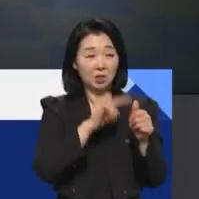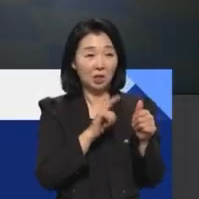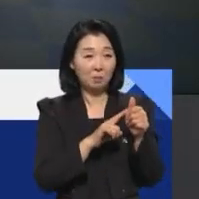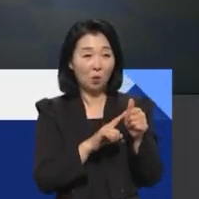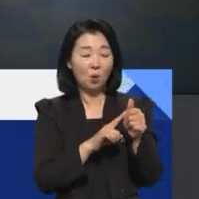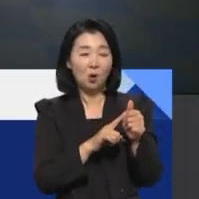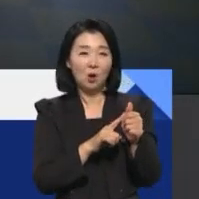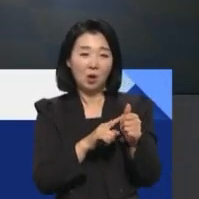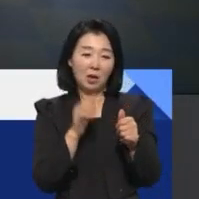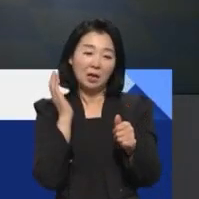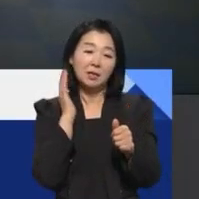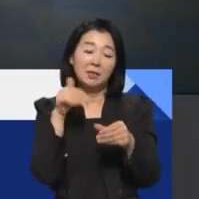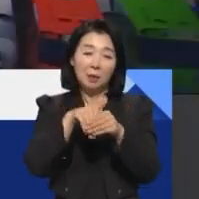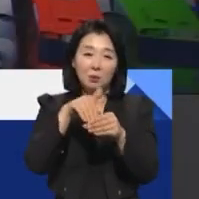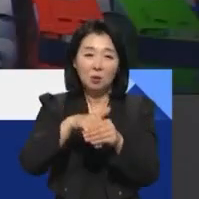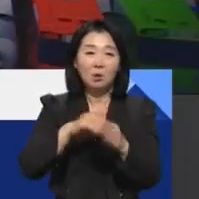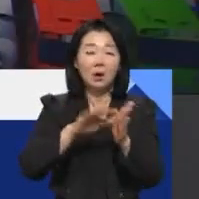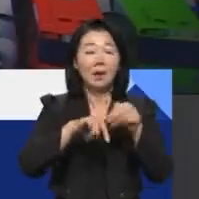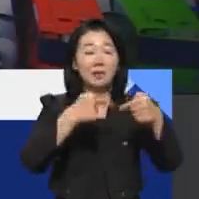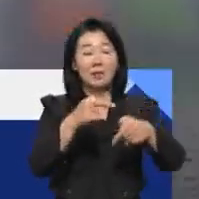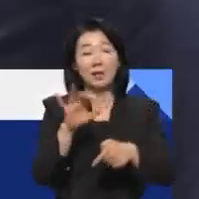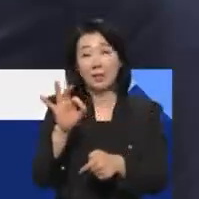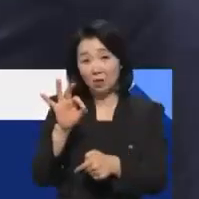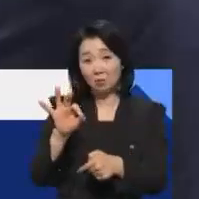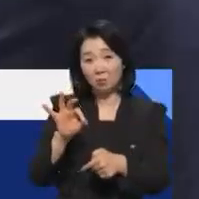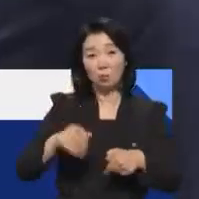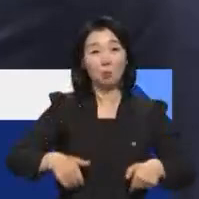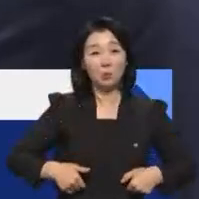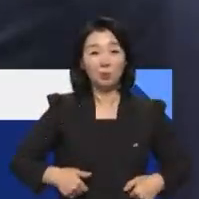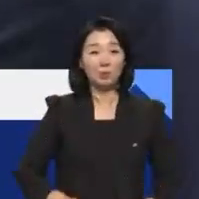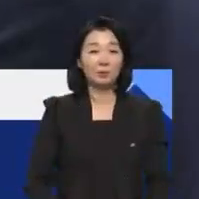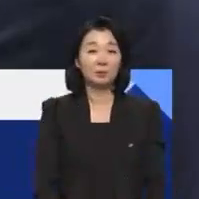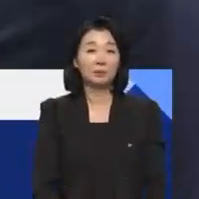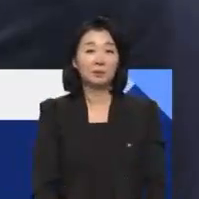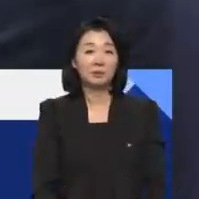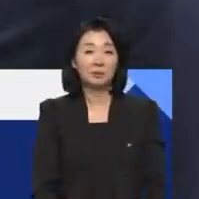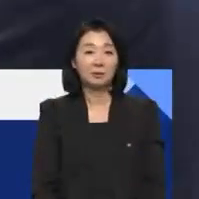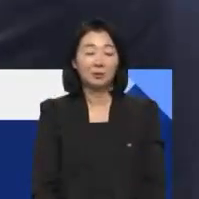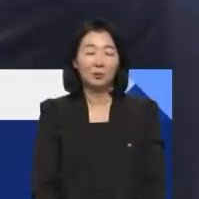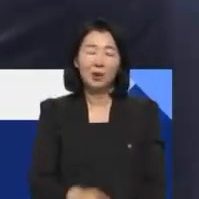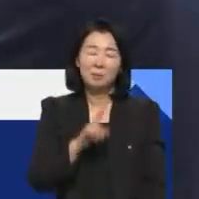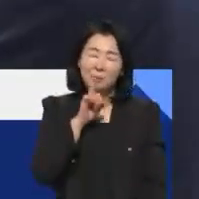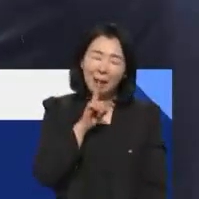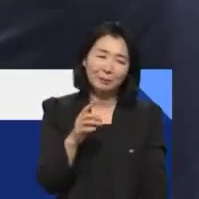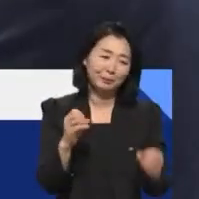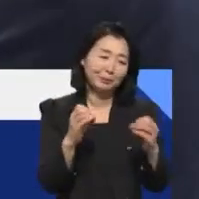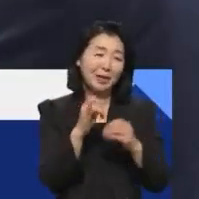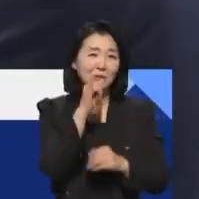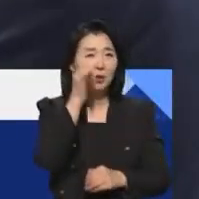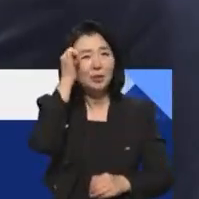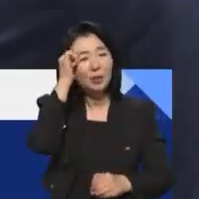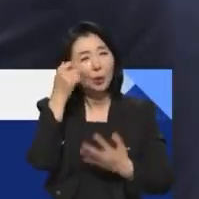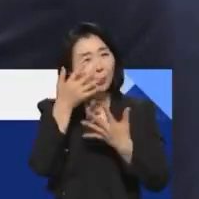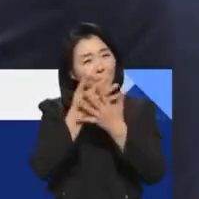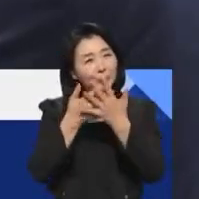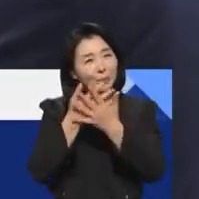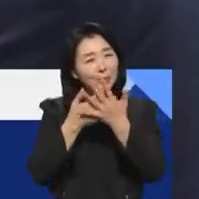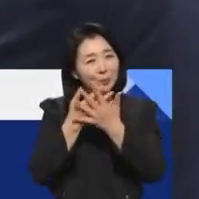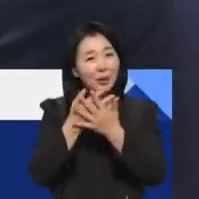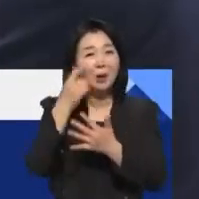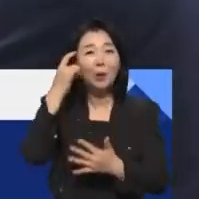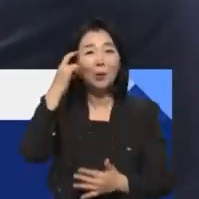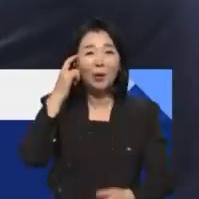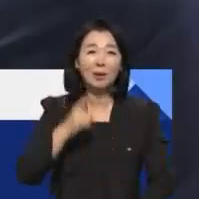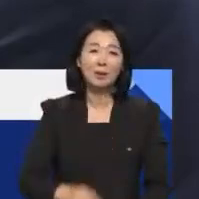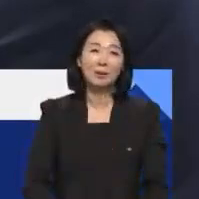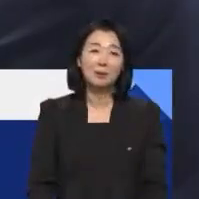나아가기 위한 자금원이라고 검찰은 해석했습니다. 그때 이런 얘기 저런 얘기 했기 때문에 기억이 나지 않습니다. 그리고 사실 제